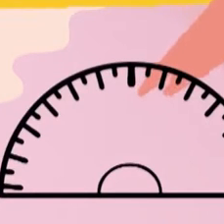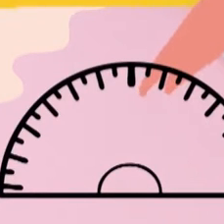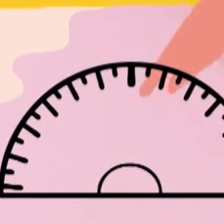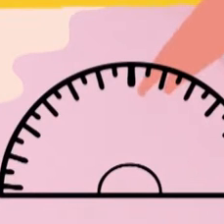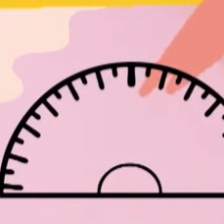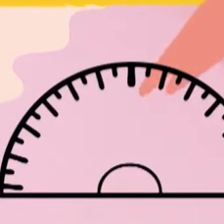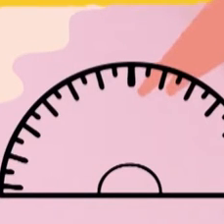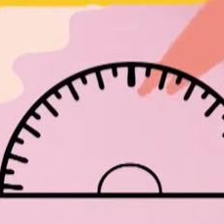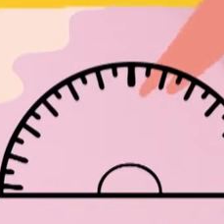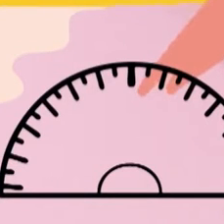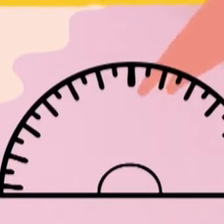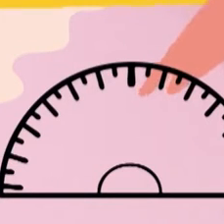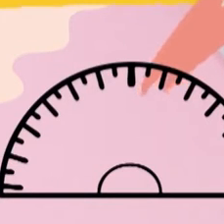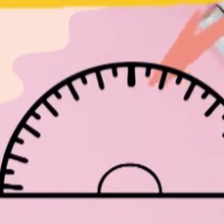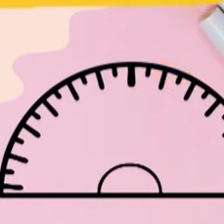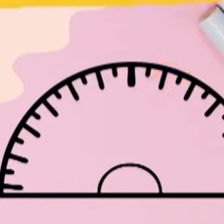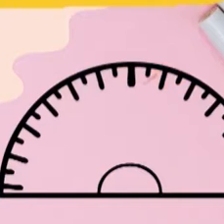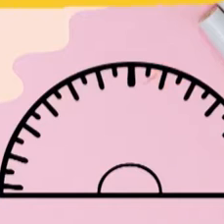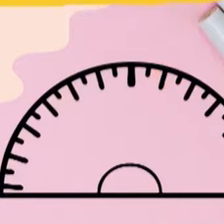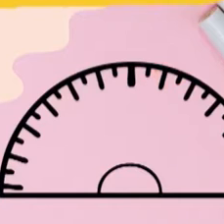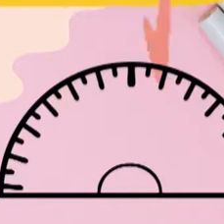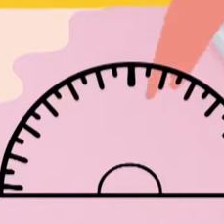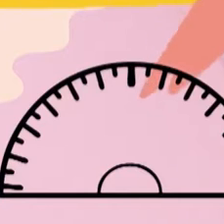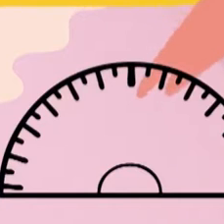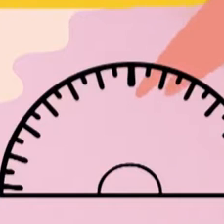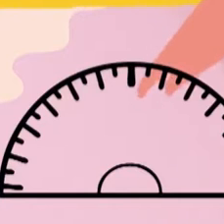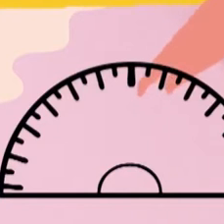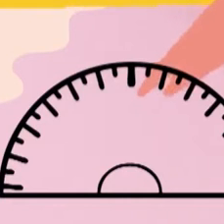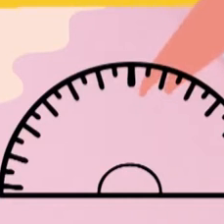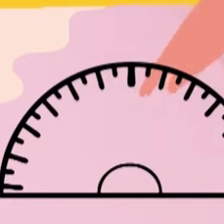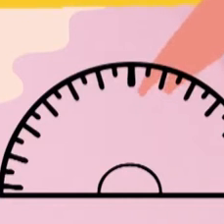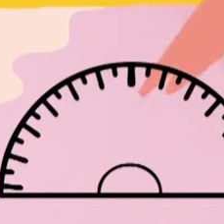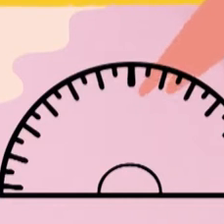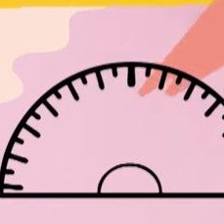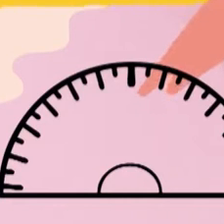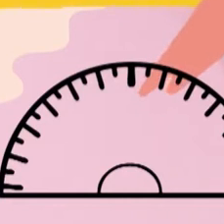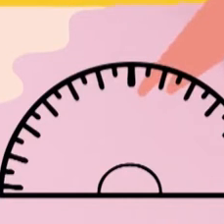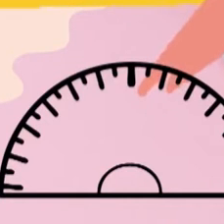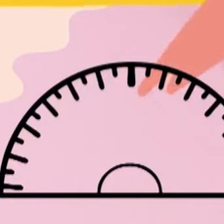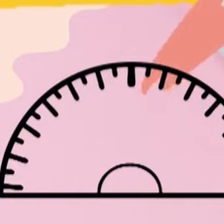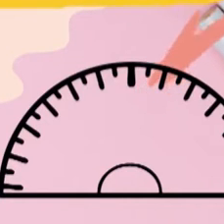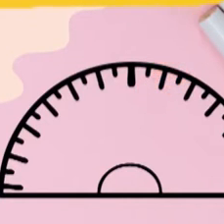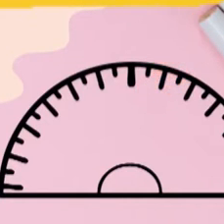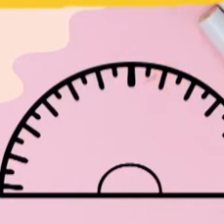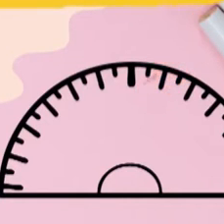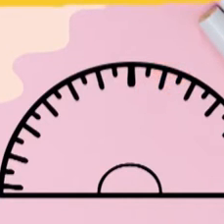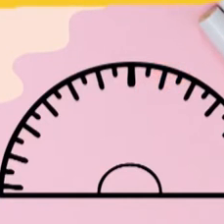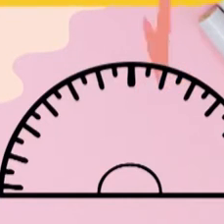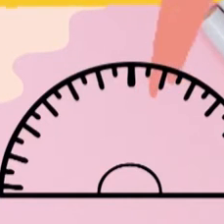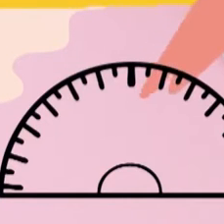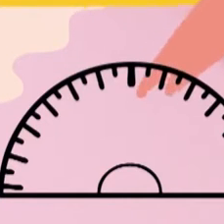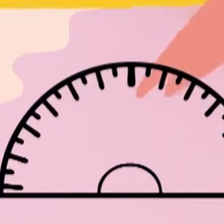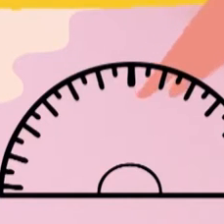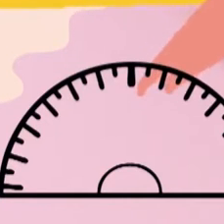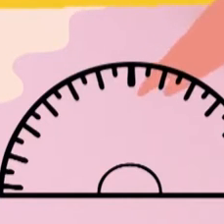bekas dan gaul. Panaskan periuk dan masukkan kedua-dua bahan yang digaul tadi. Kacau rata sehingga